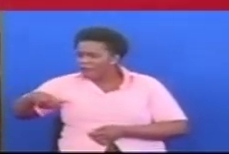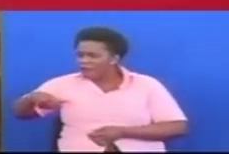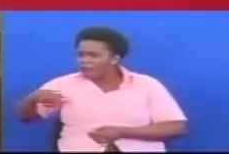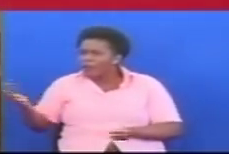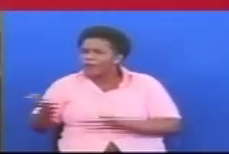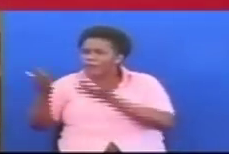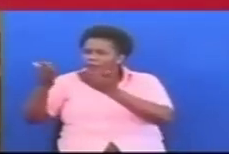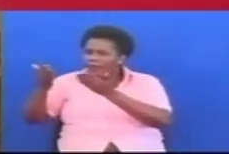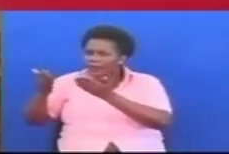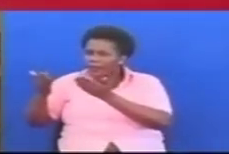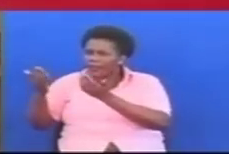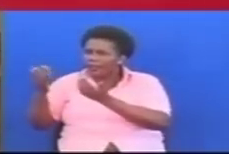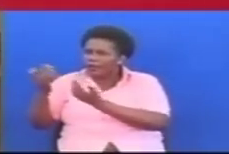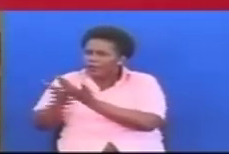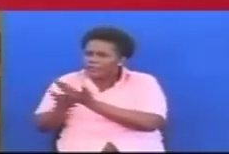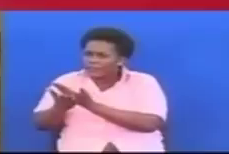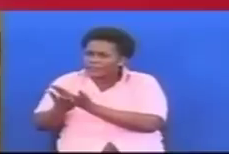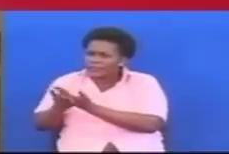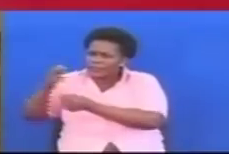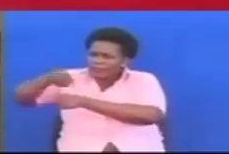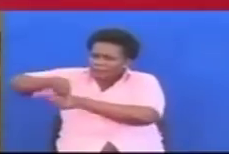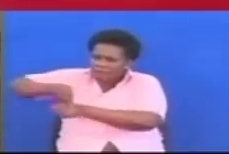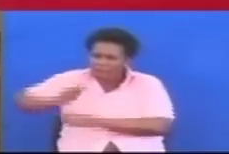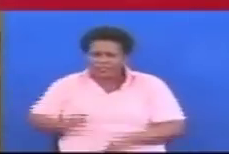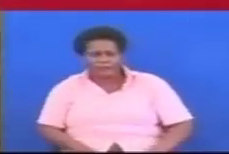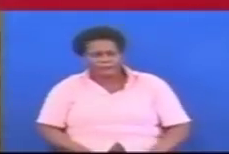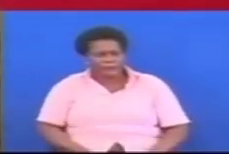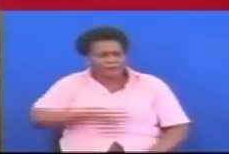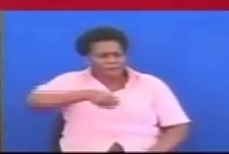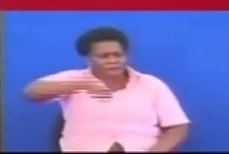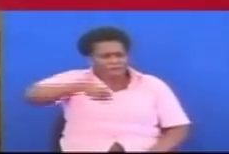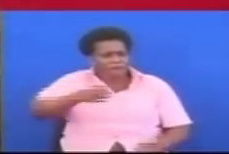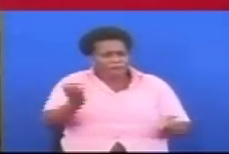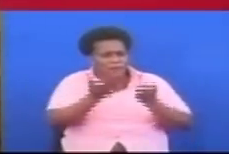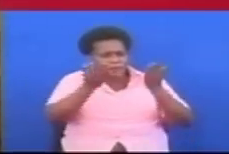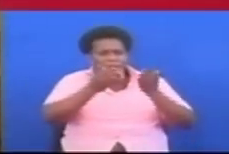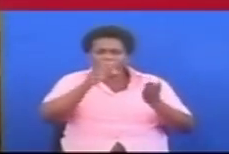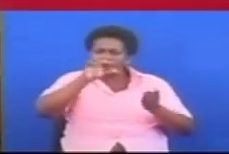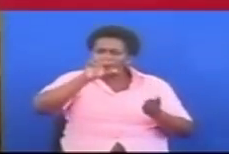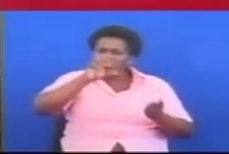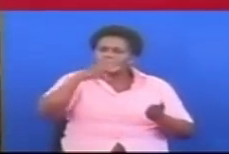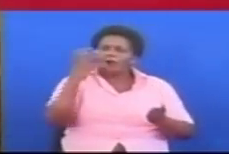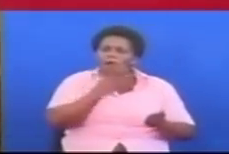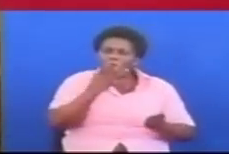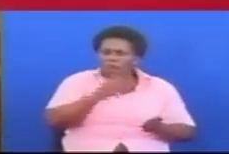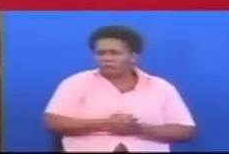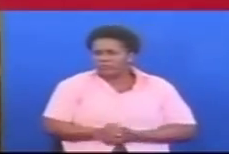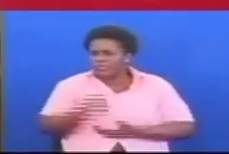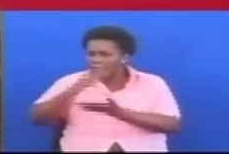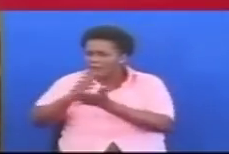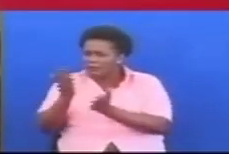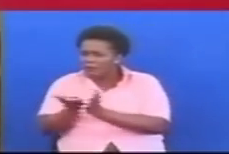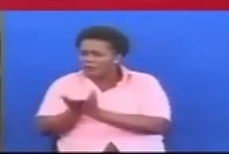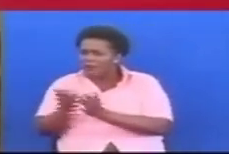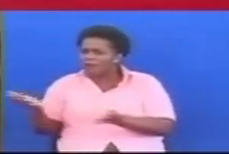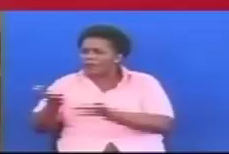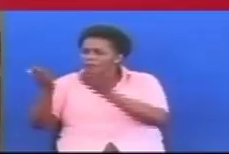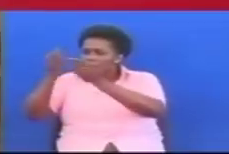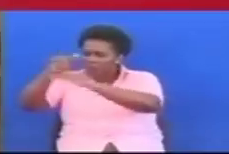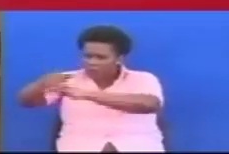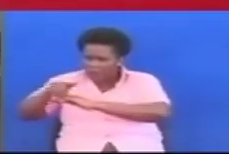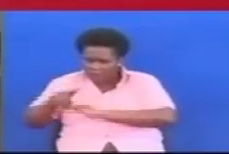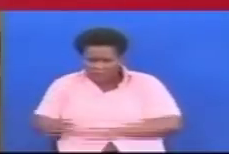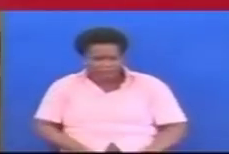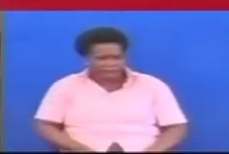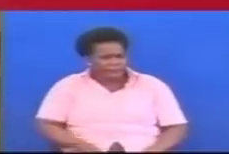Mafuta, Mfuko wa Maendeleo wa Kuwait, Mfuko wa Maendeleo wa Saudia, Idara ya Maendeleo ya Kimataifa ya Uingereza, Shirika